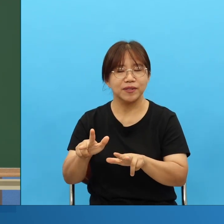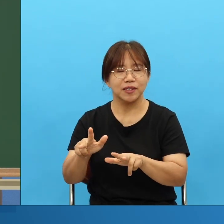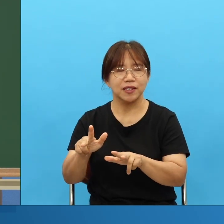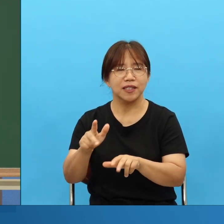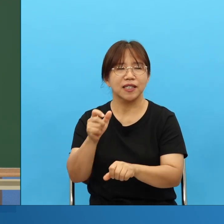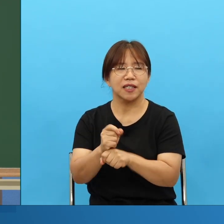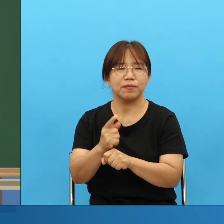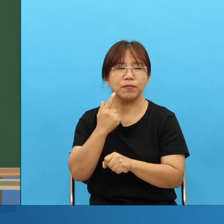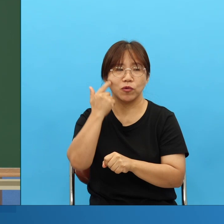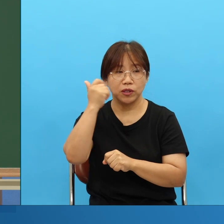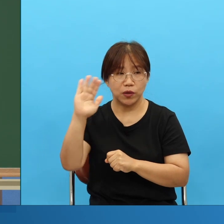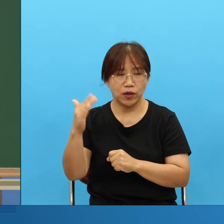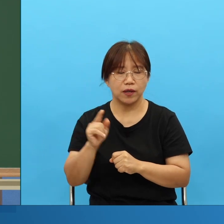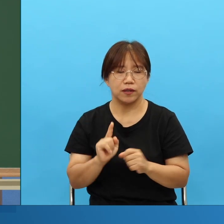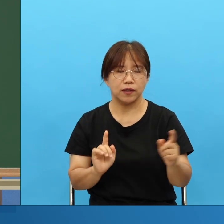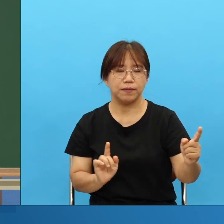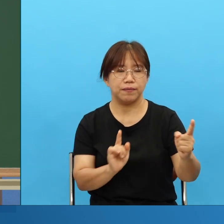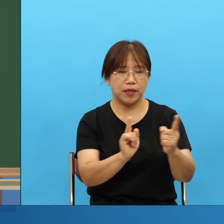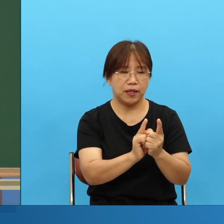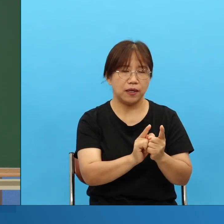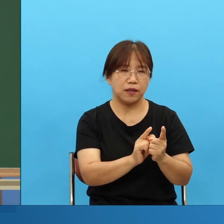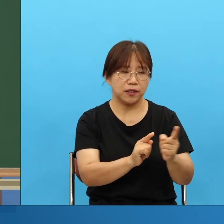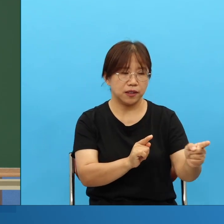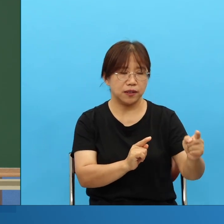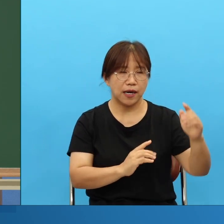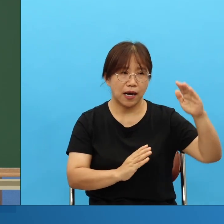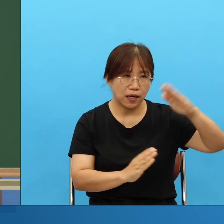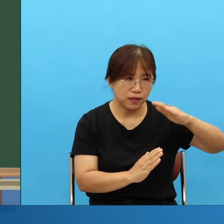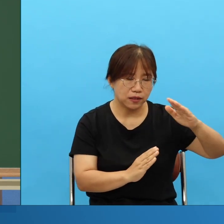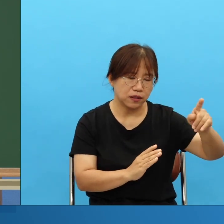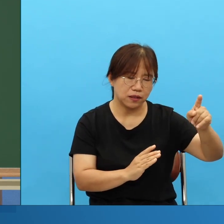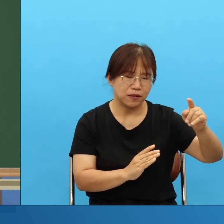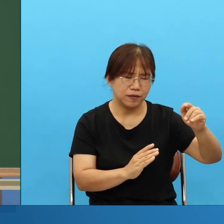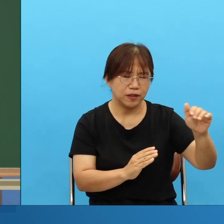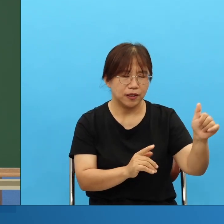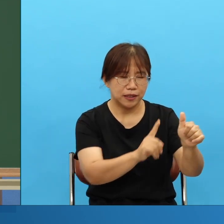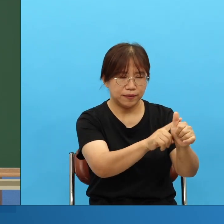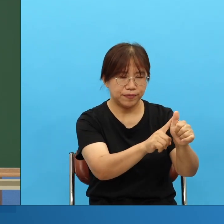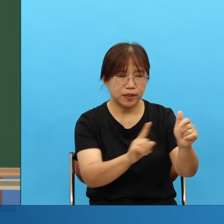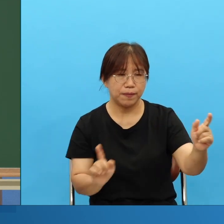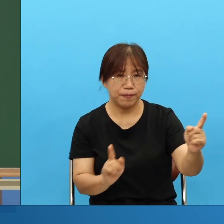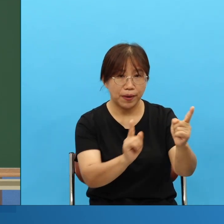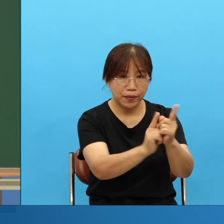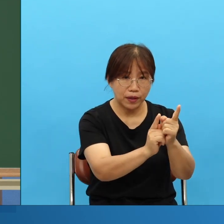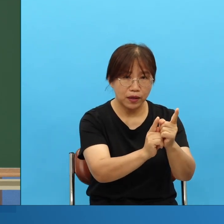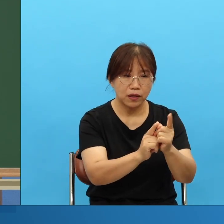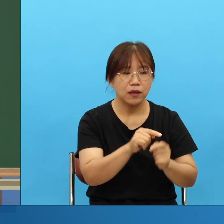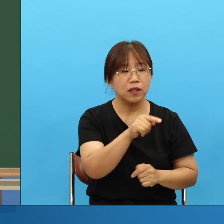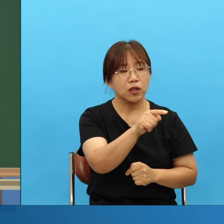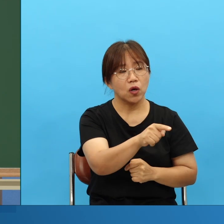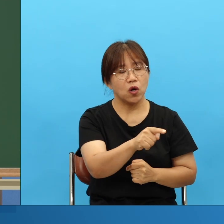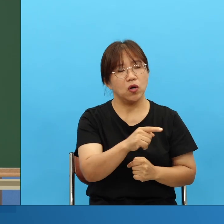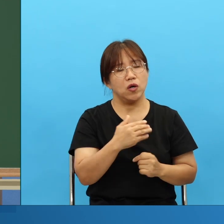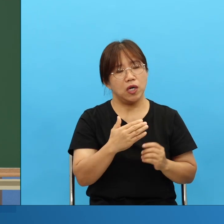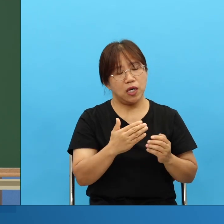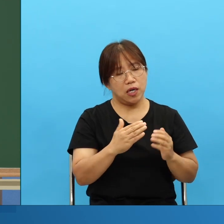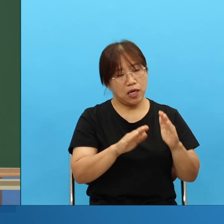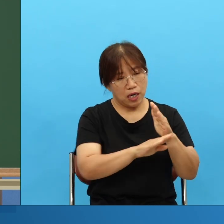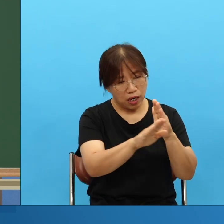우리 약국에 앉아가지고 이 친구에게 정말 가문도 좋은데 중독자가